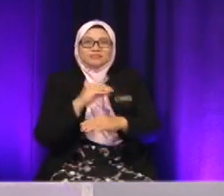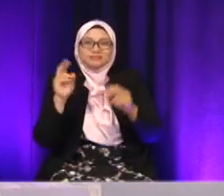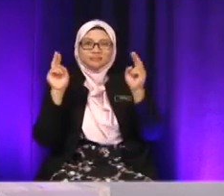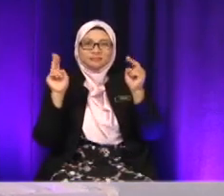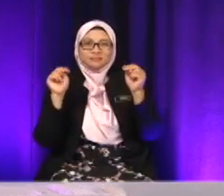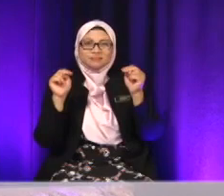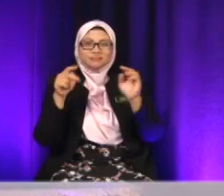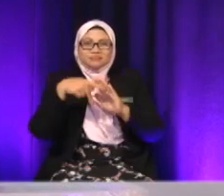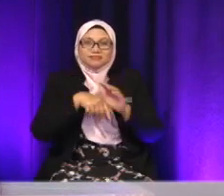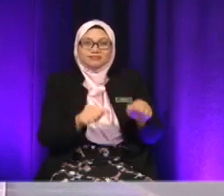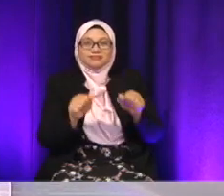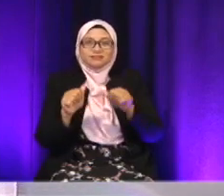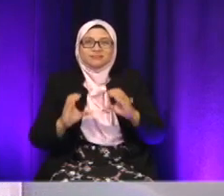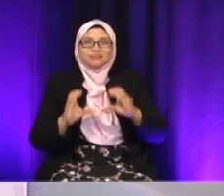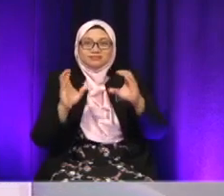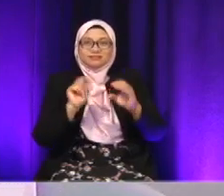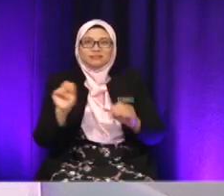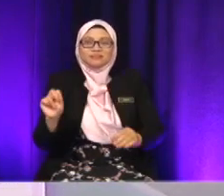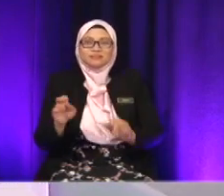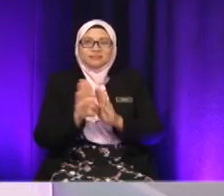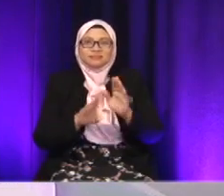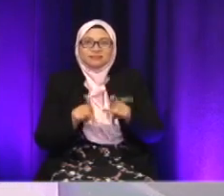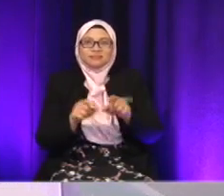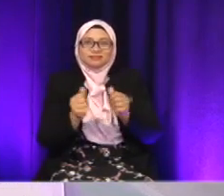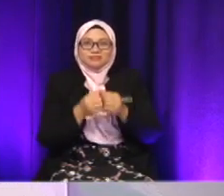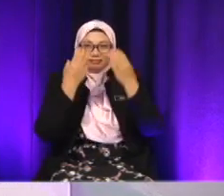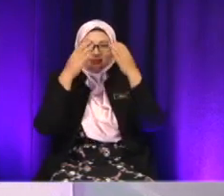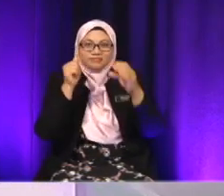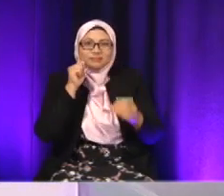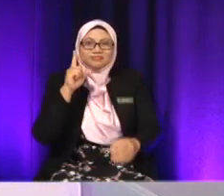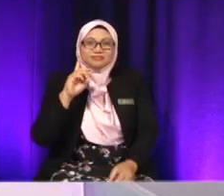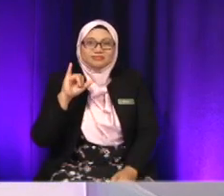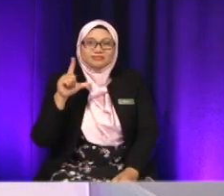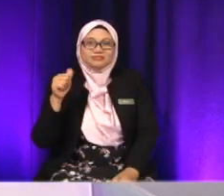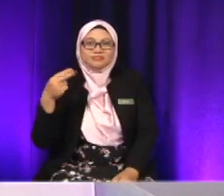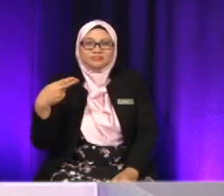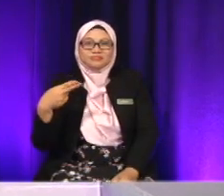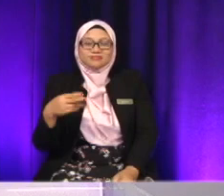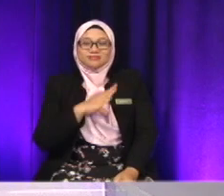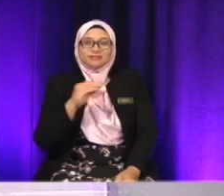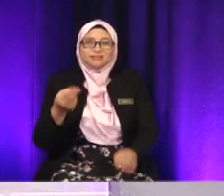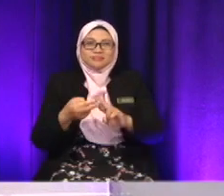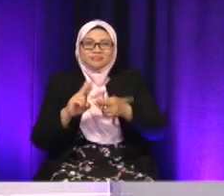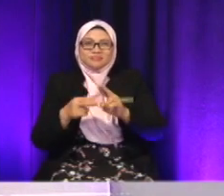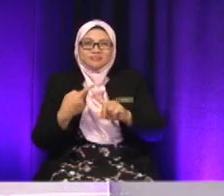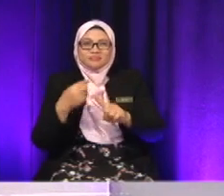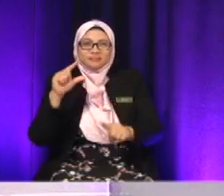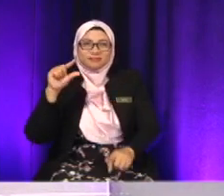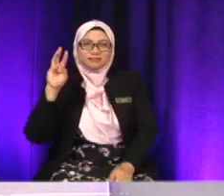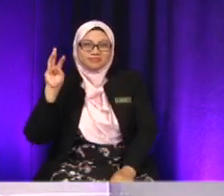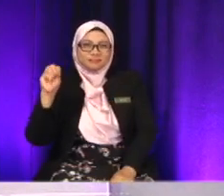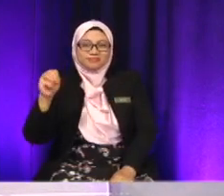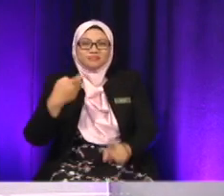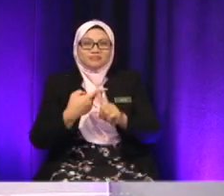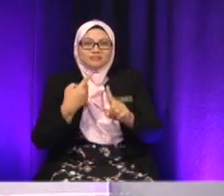kita pengatur caraan bersama dengan cego Adila dan raka-rekan saya di Google mie dari smq